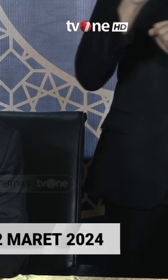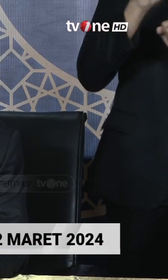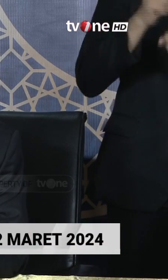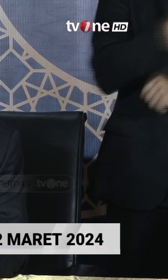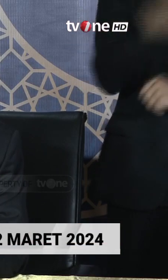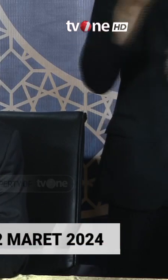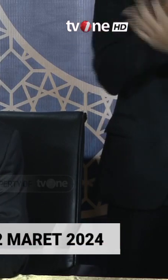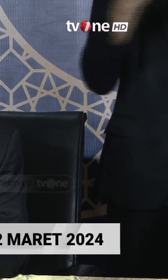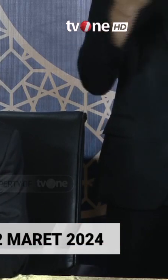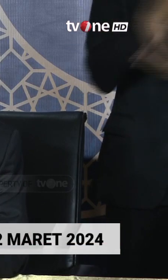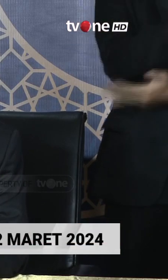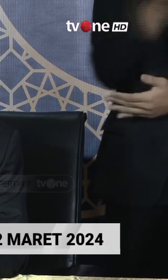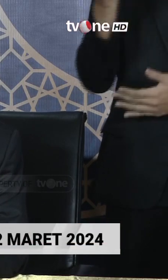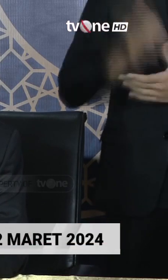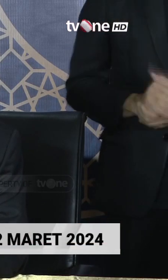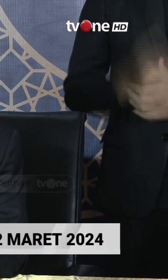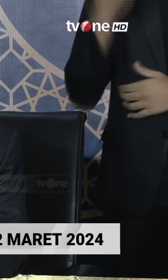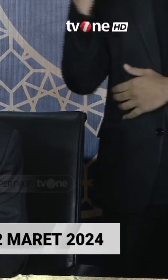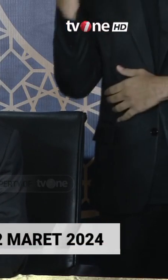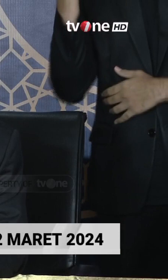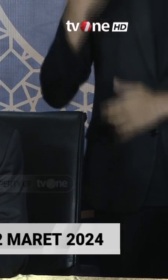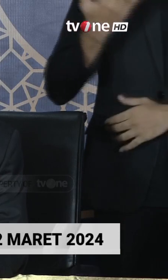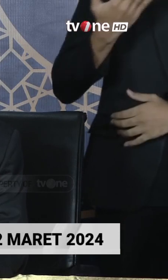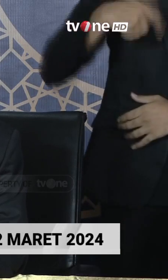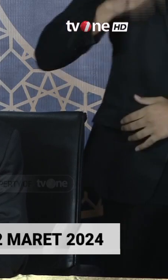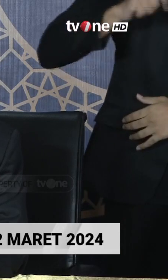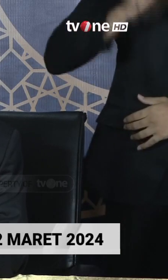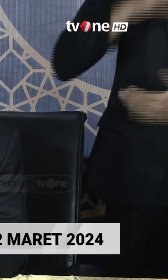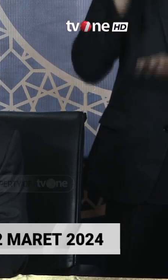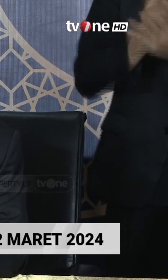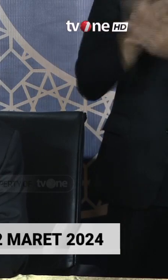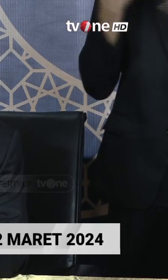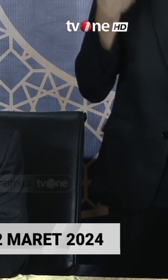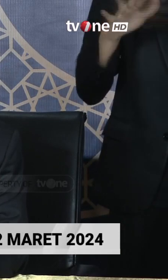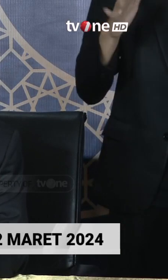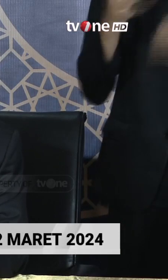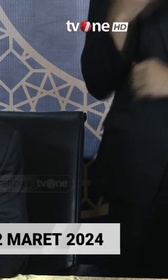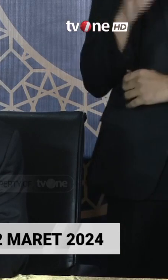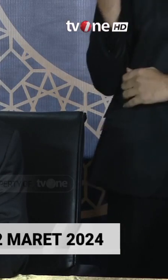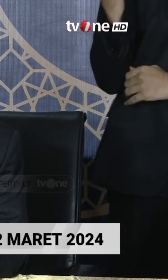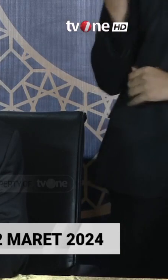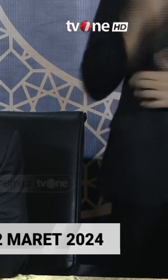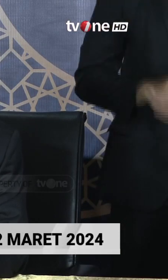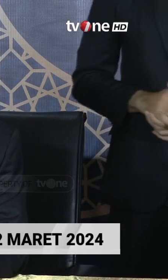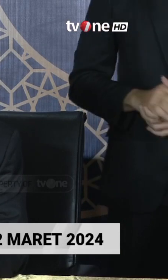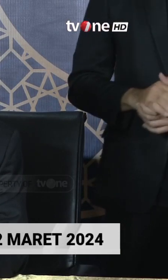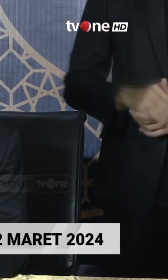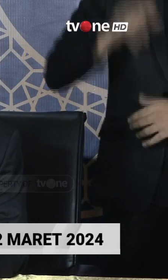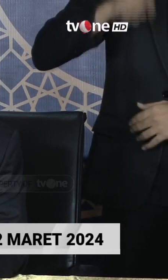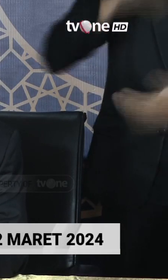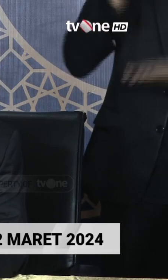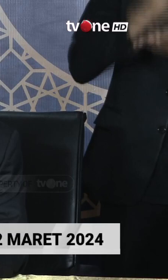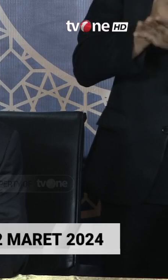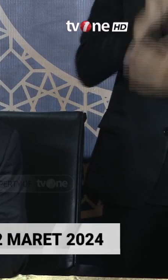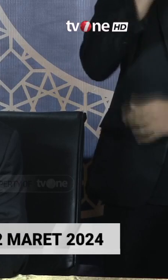sekalian, baru saja kita selesai melaksanakan sidang isbat awal Ramadan